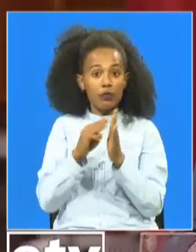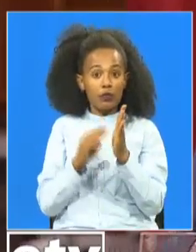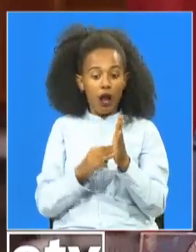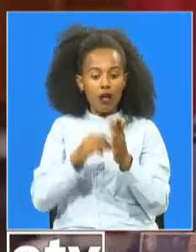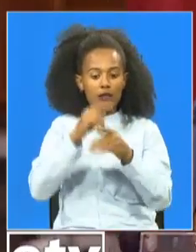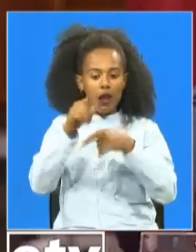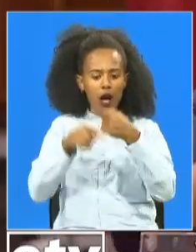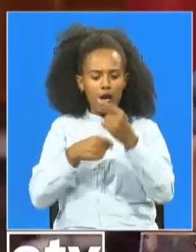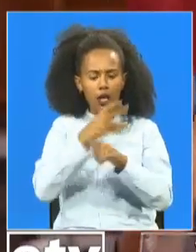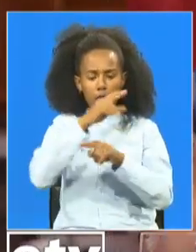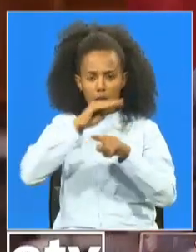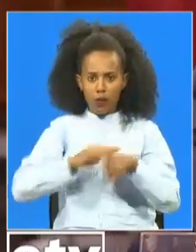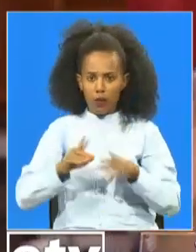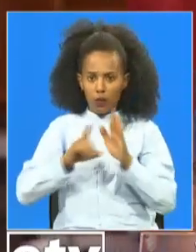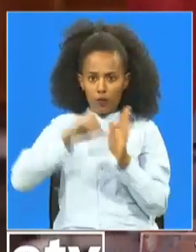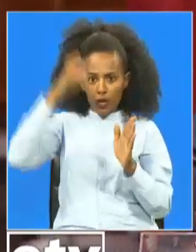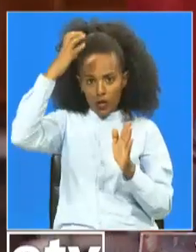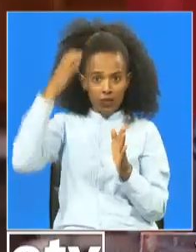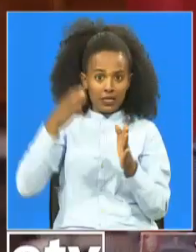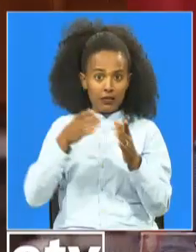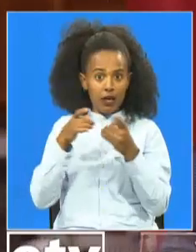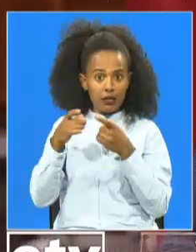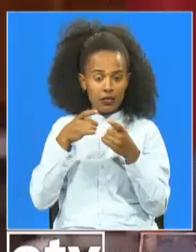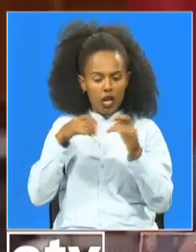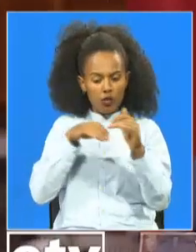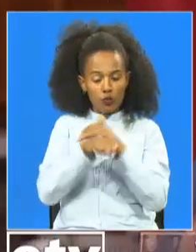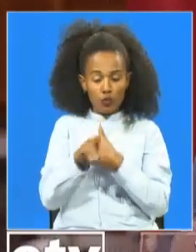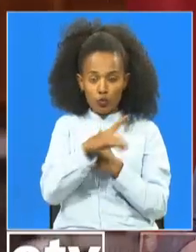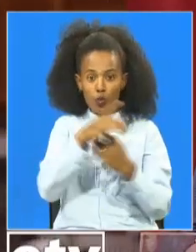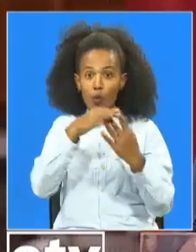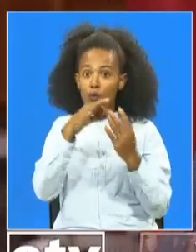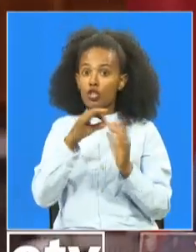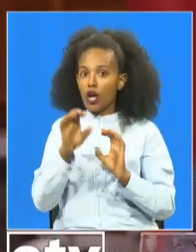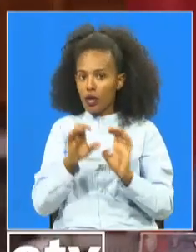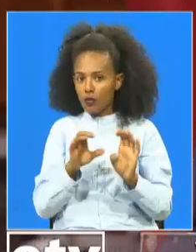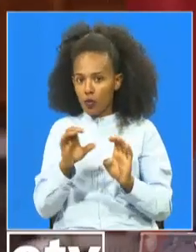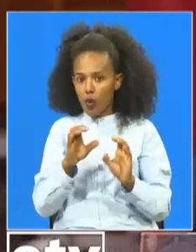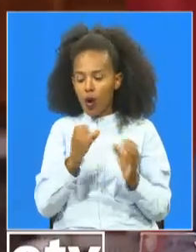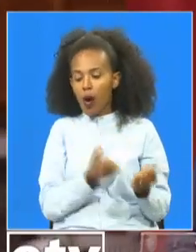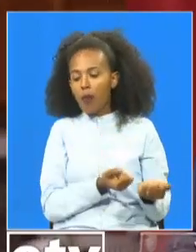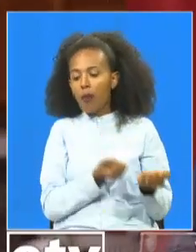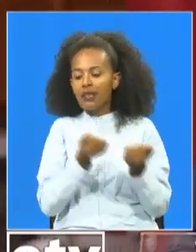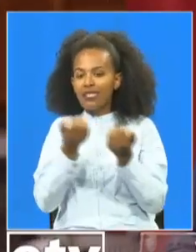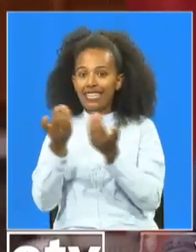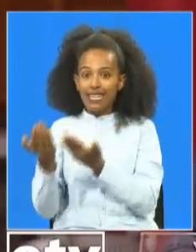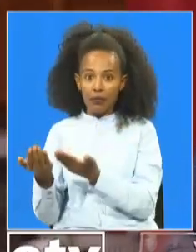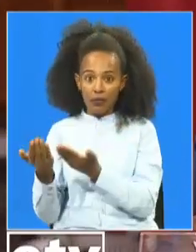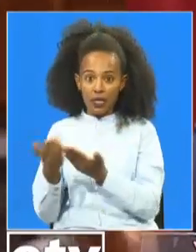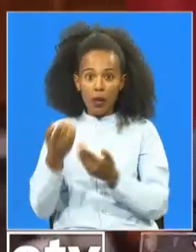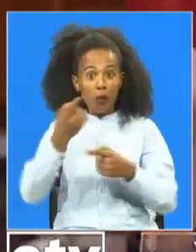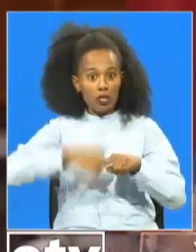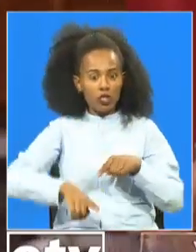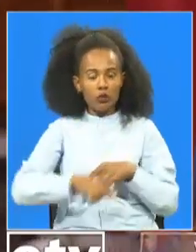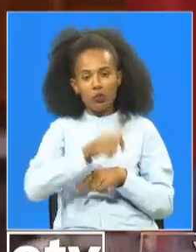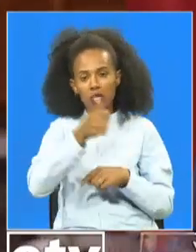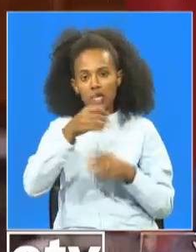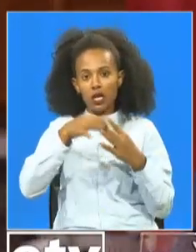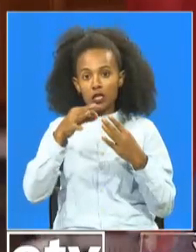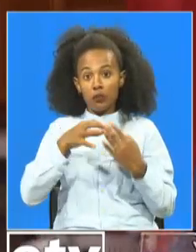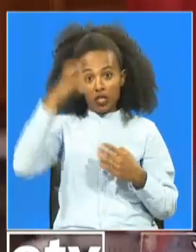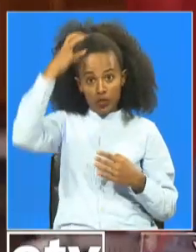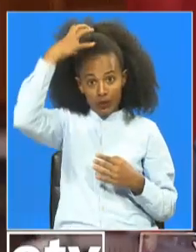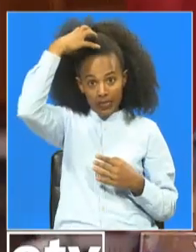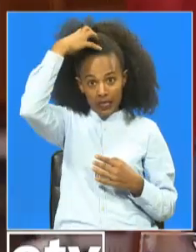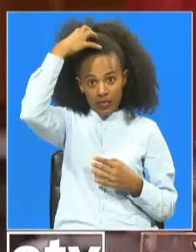አካሄድ በመደበኛው የህገ መንግስት አስተዳደር ውስጥ ሆኖ ምርጫ አድርጎ ማስረከብ የማይችልበት እና ለሌላ ተመራጭ